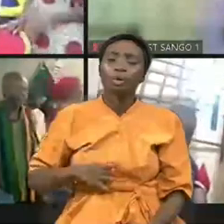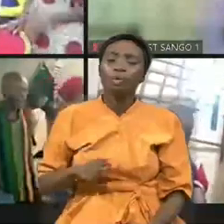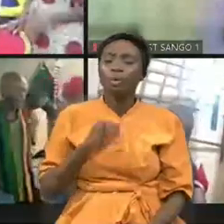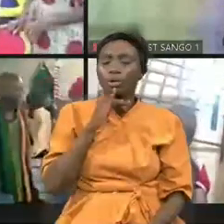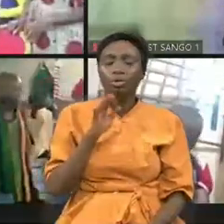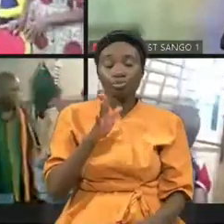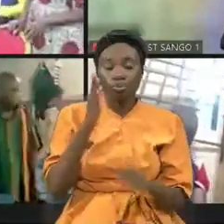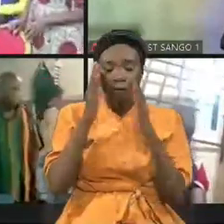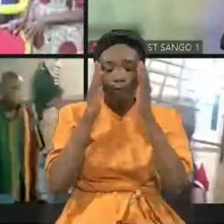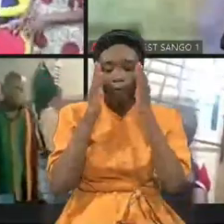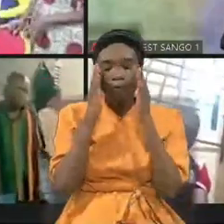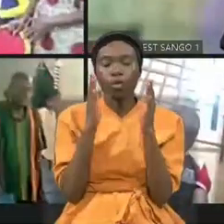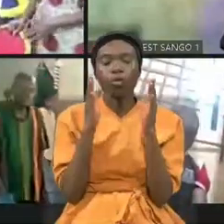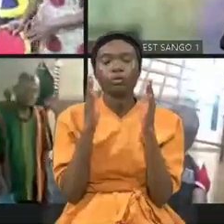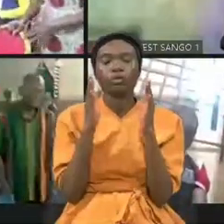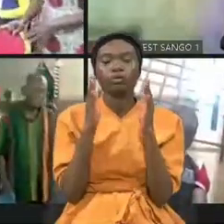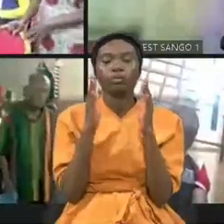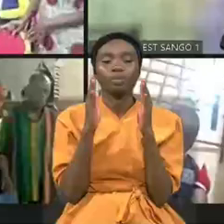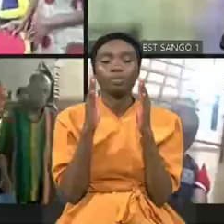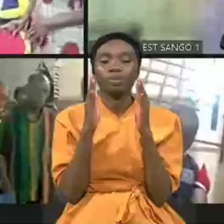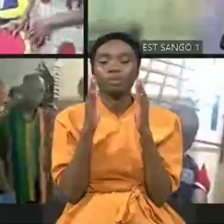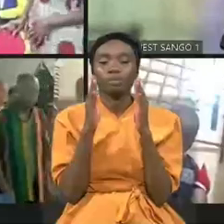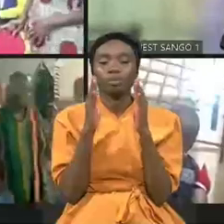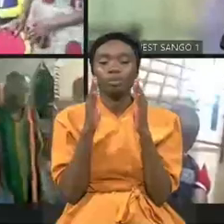Christ est votre concentration.